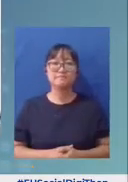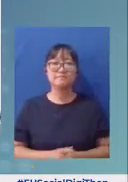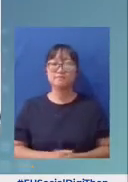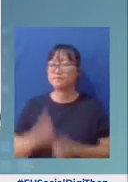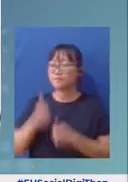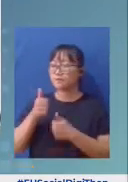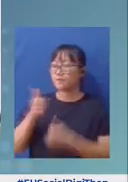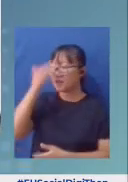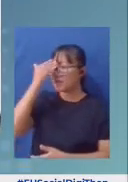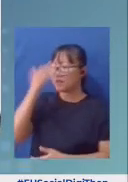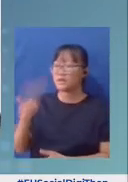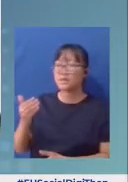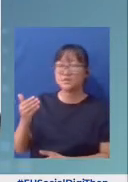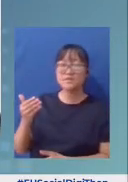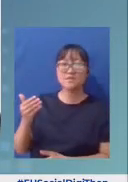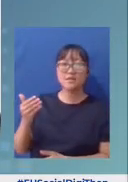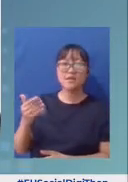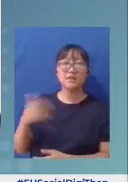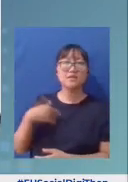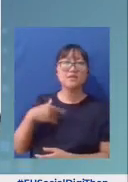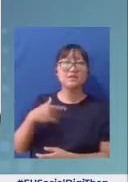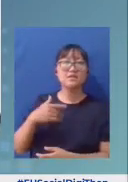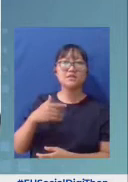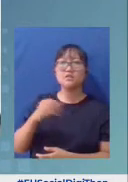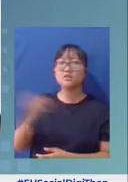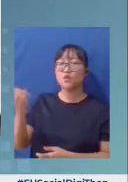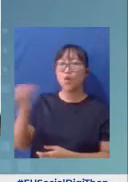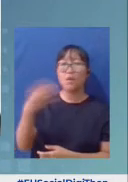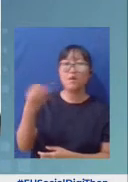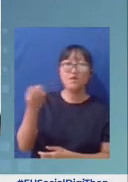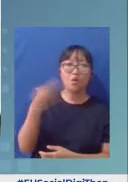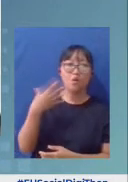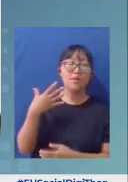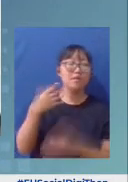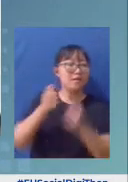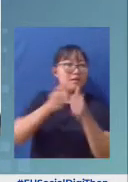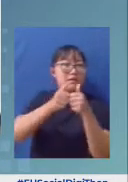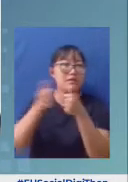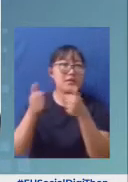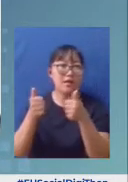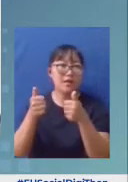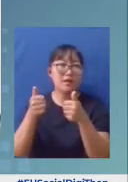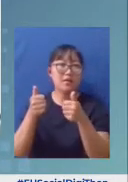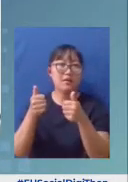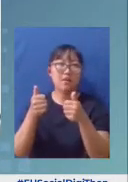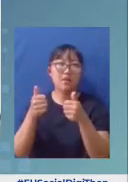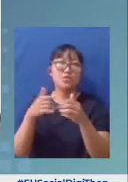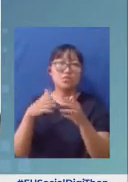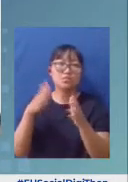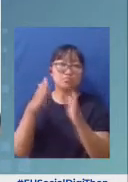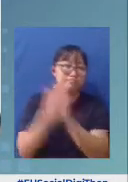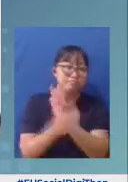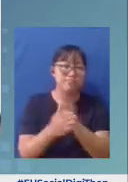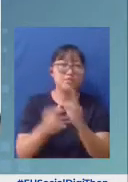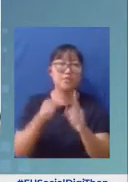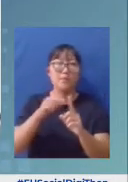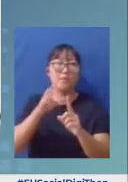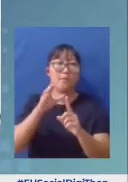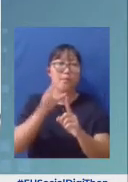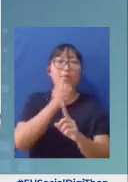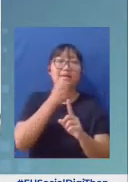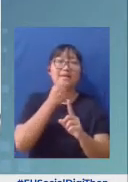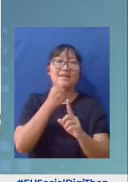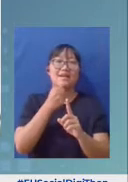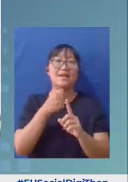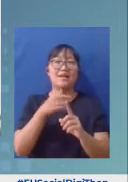yang ciamik banget kalau saya bilang jawaban-jawabannya. Straight to the point ya Bu, kalau ini dosen nih, wah langsung nyambung nih, saya bisa kalau ujian